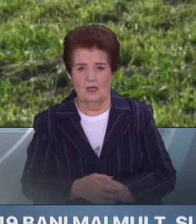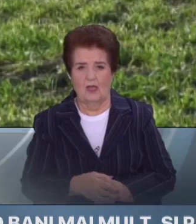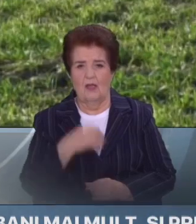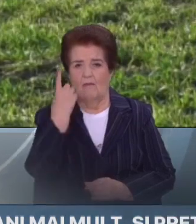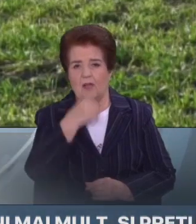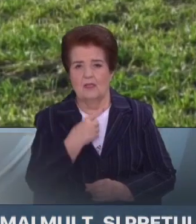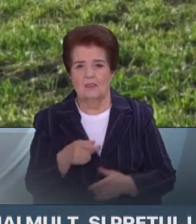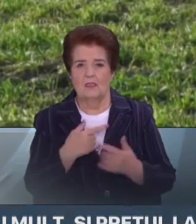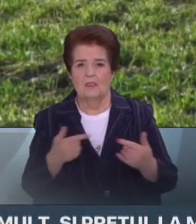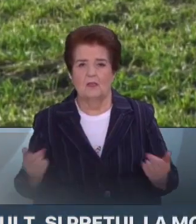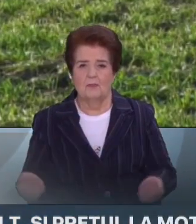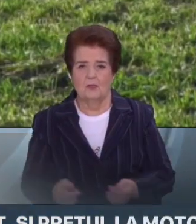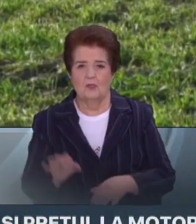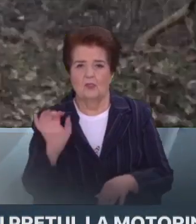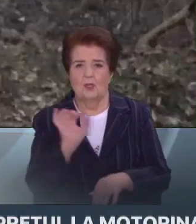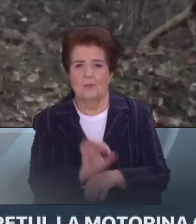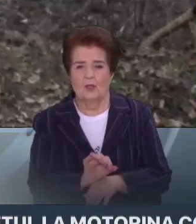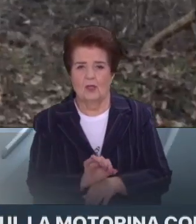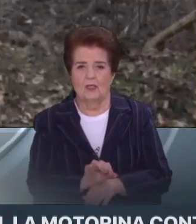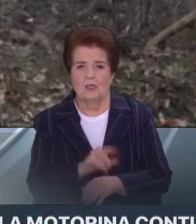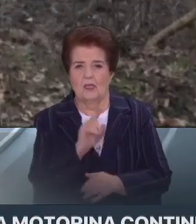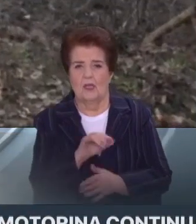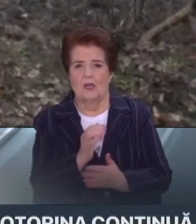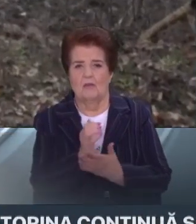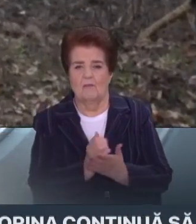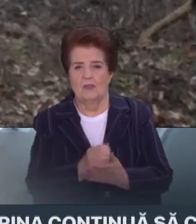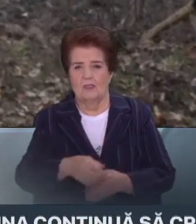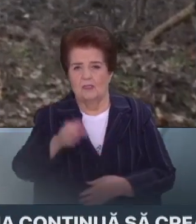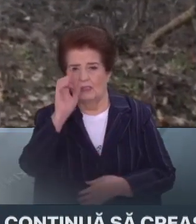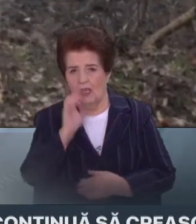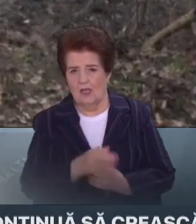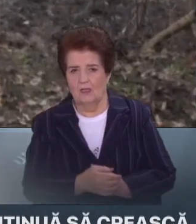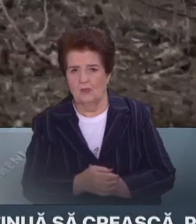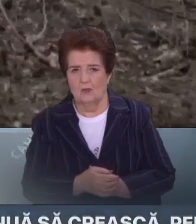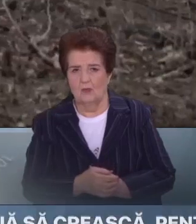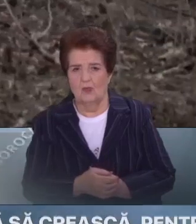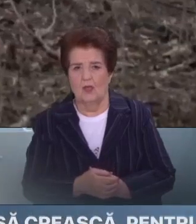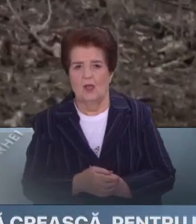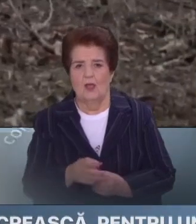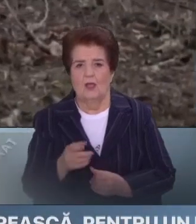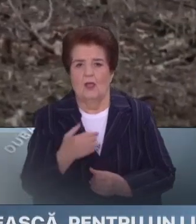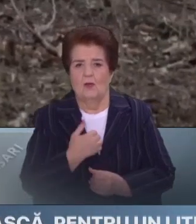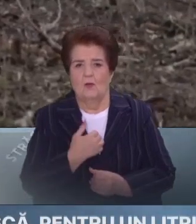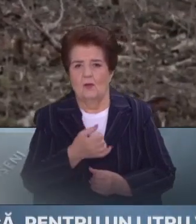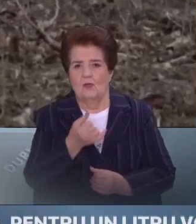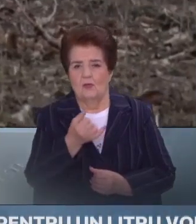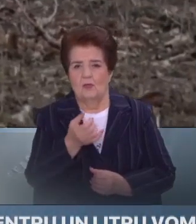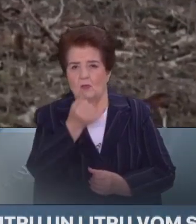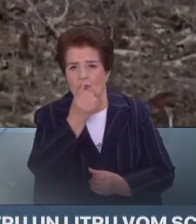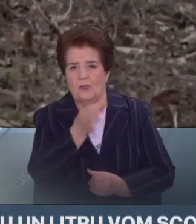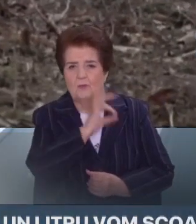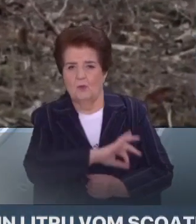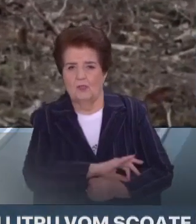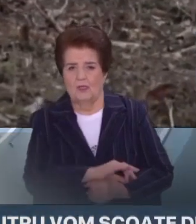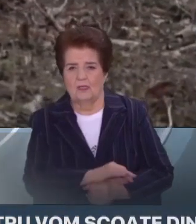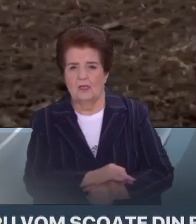și banii aceștia stau blocați în contul nostru, iar statul nu ne-i rambursează ca noi să-i putem utiliza în procesul